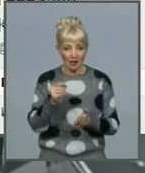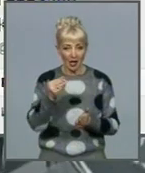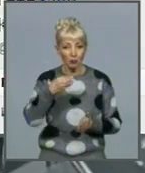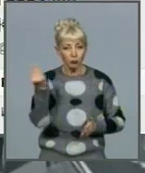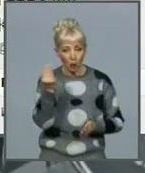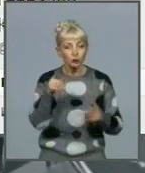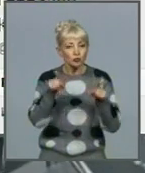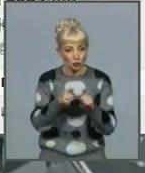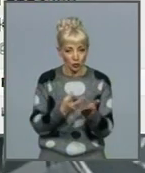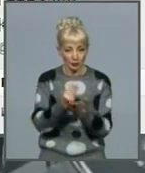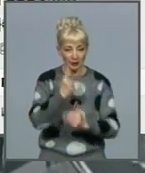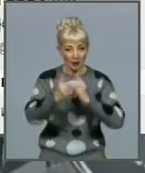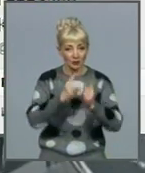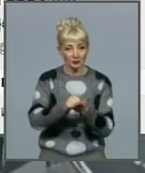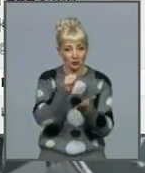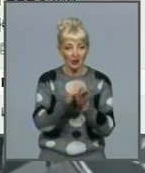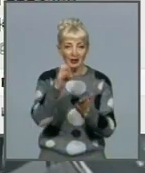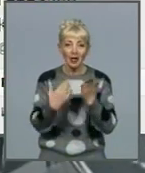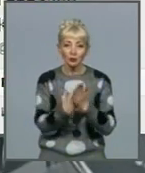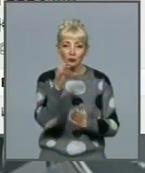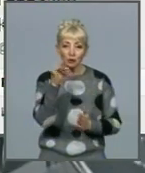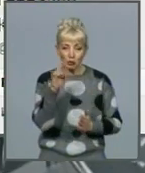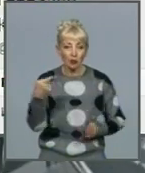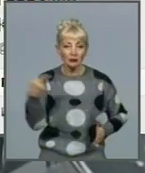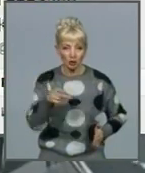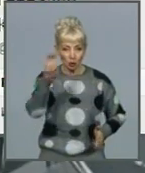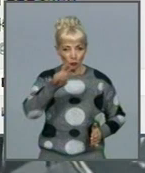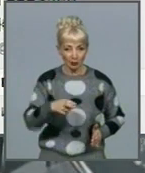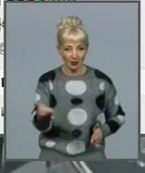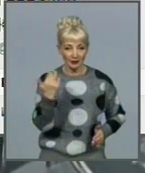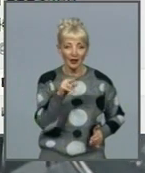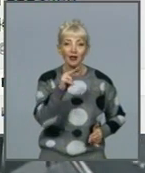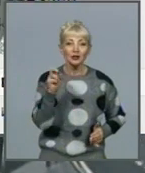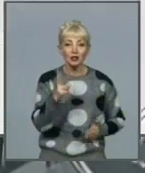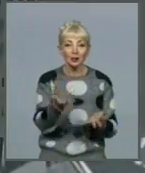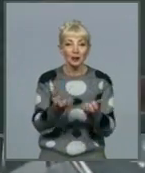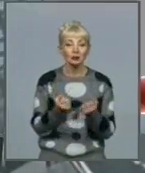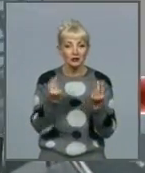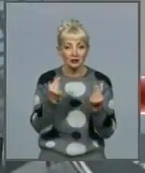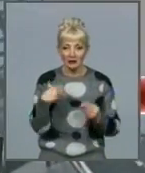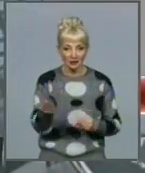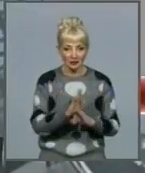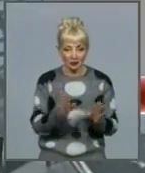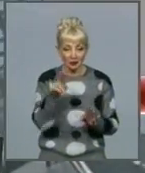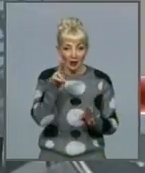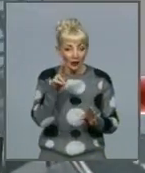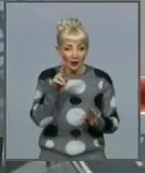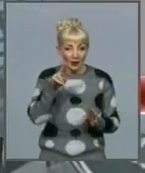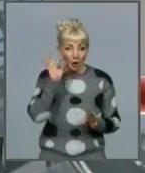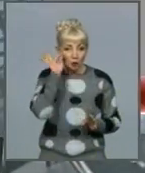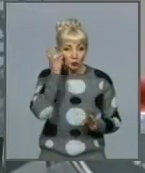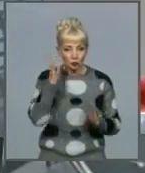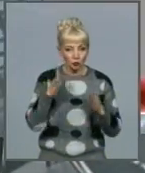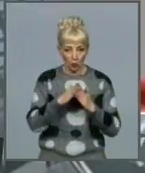на новый срок $1000 давай, но при этом чек о получении денег не дают. Дурдом. Вот реальный